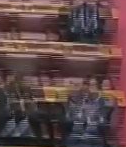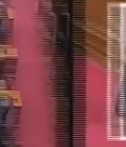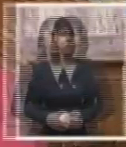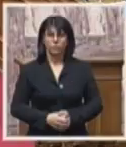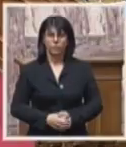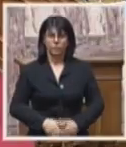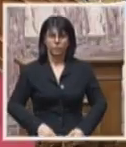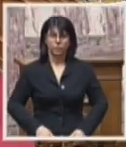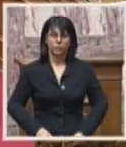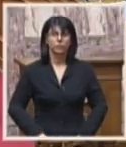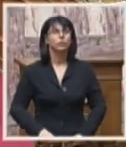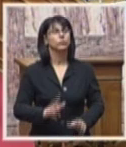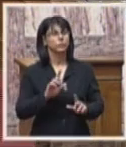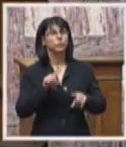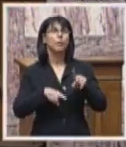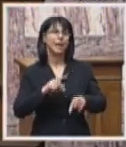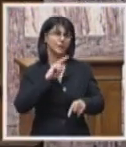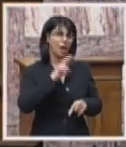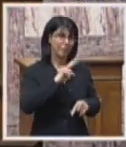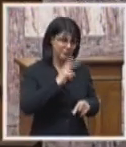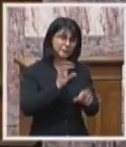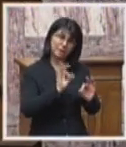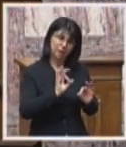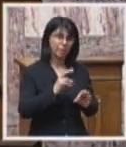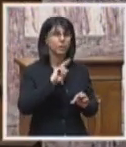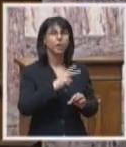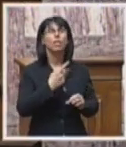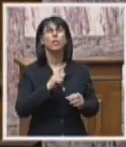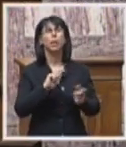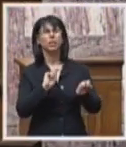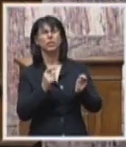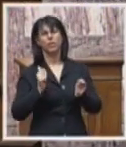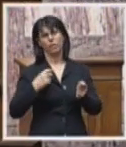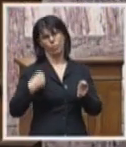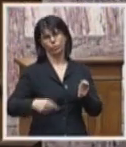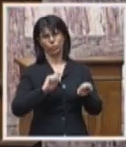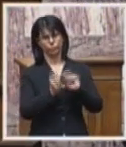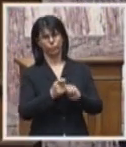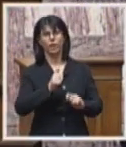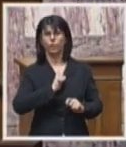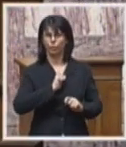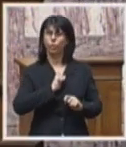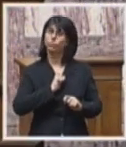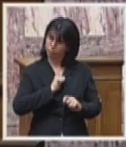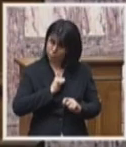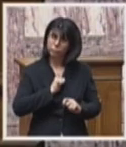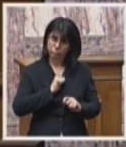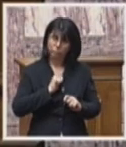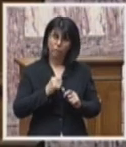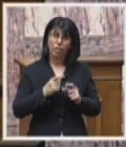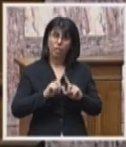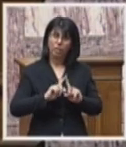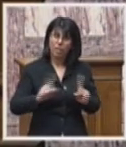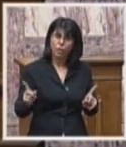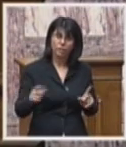Μερικές απαντήσεις επί των συγκεκριμένων. Πρώτα απ' όλα για το θέμα των αποκρατικοποιήσεων. Ναι, έχουμε διαφορετική πολιτική από τη Νέα